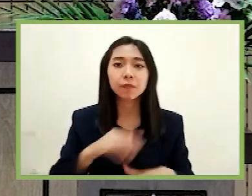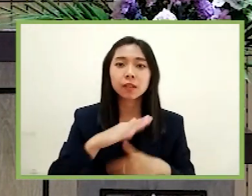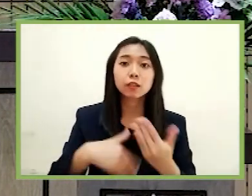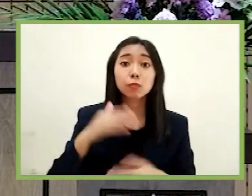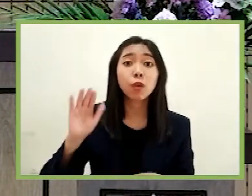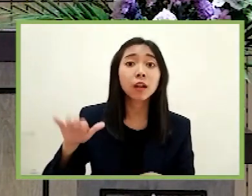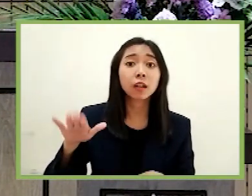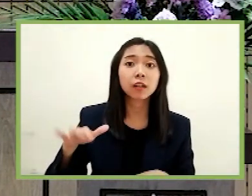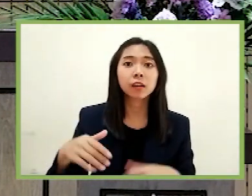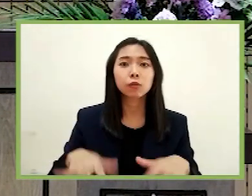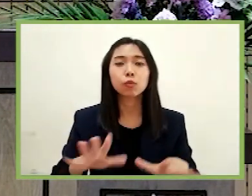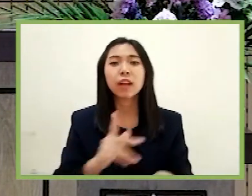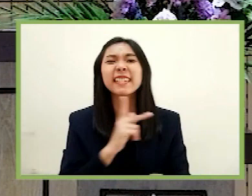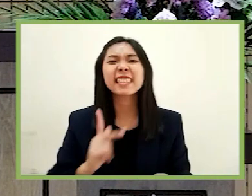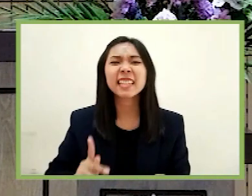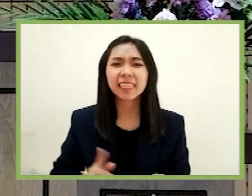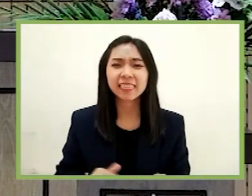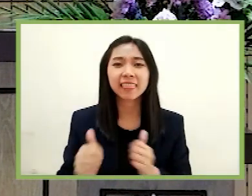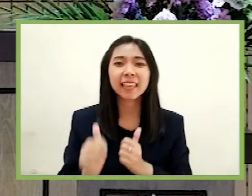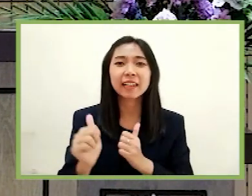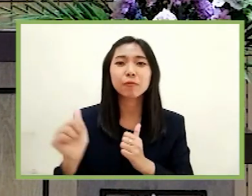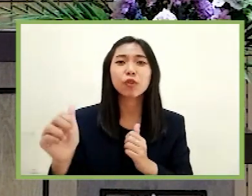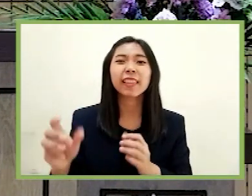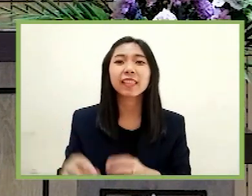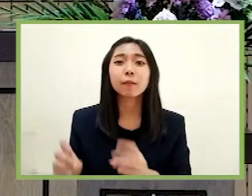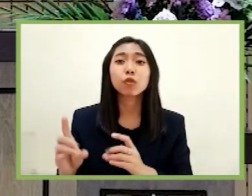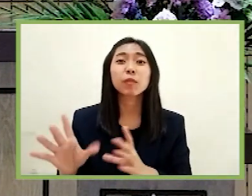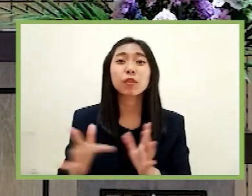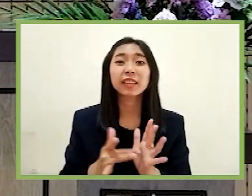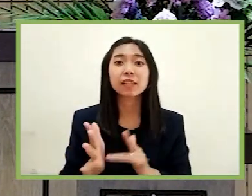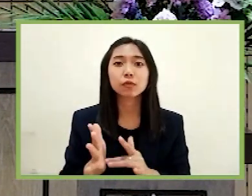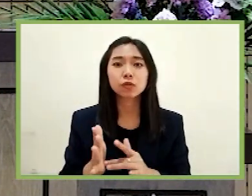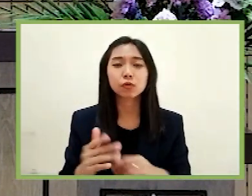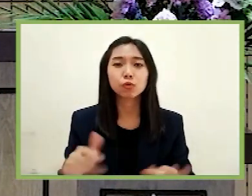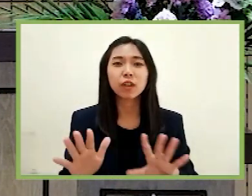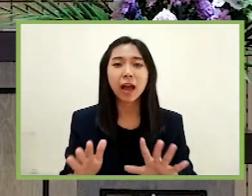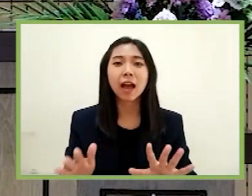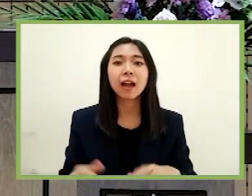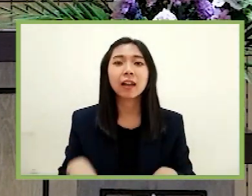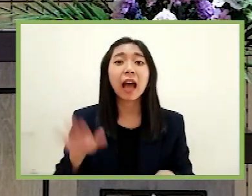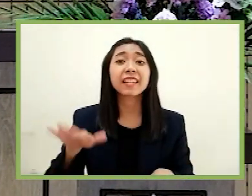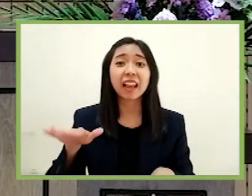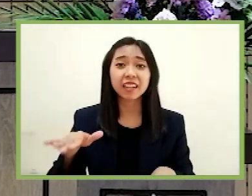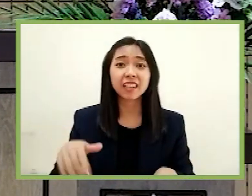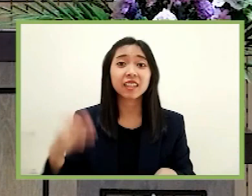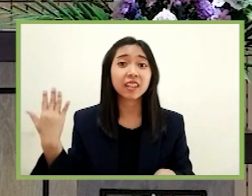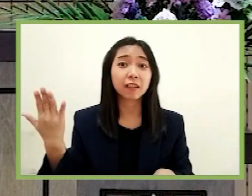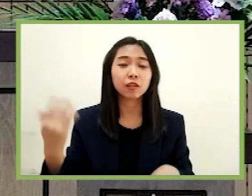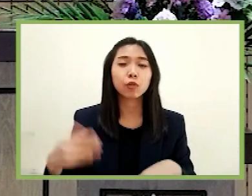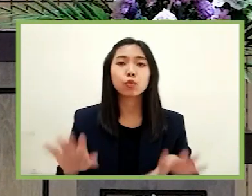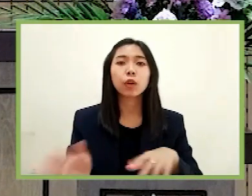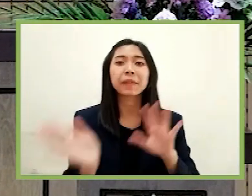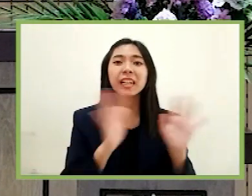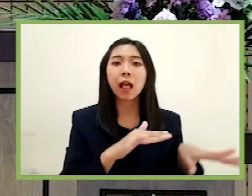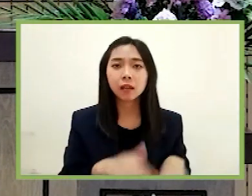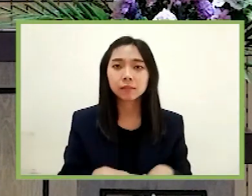sudah Kristen bahkan ada yang sudah berpulang terlebih dahulu Hai dan